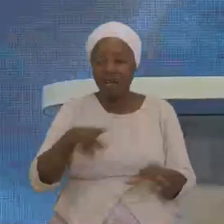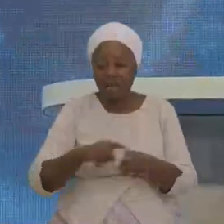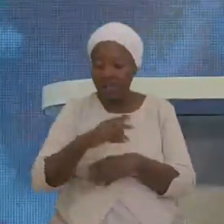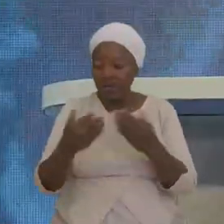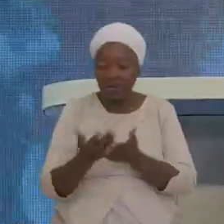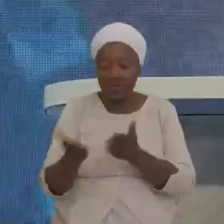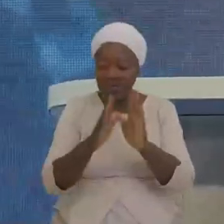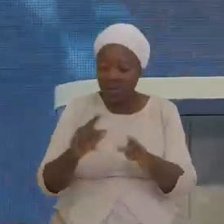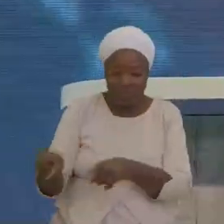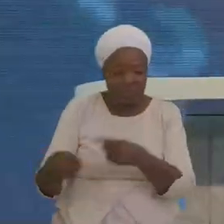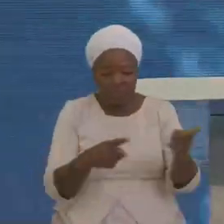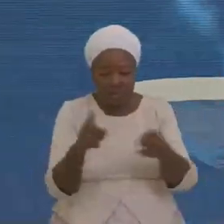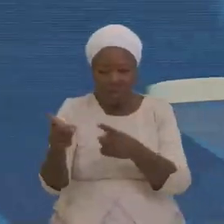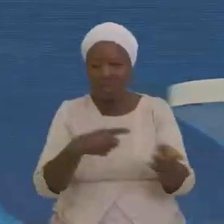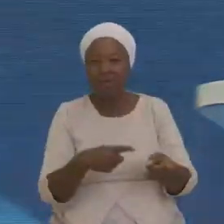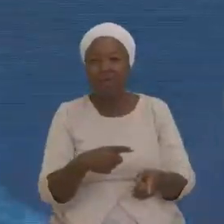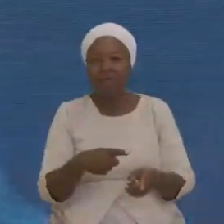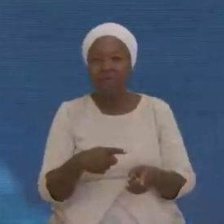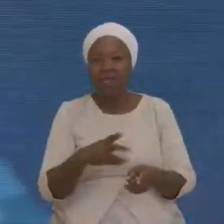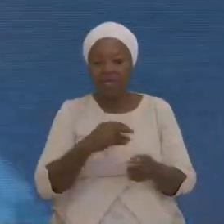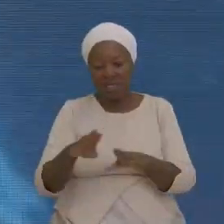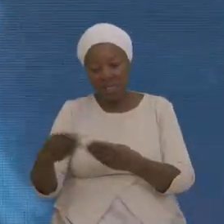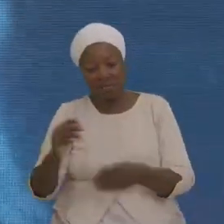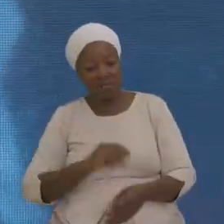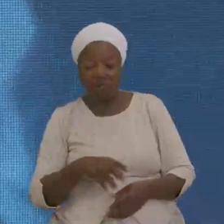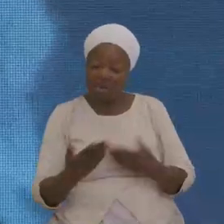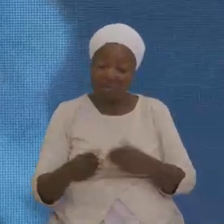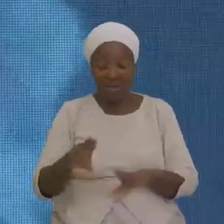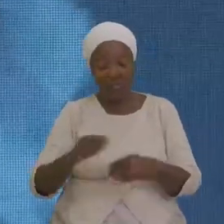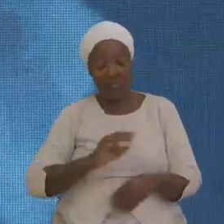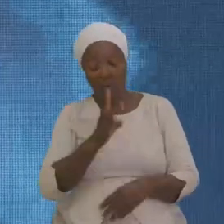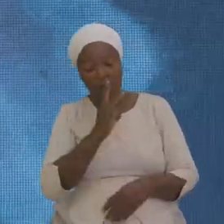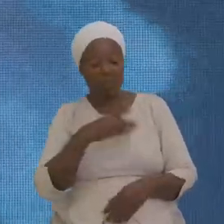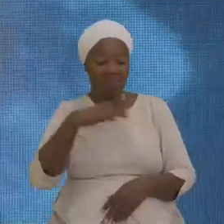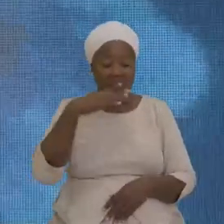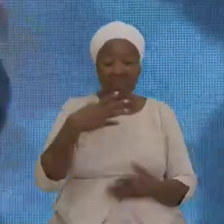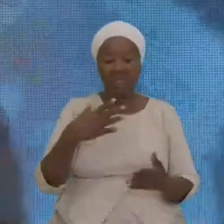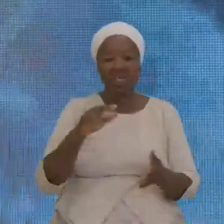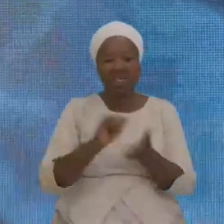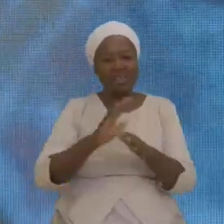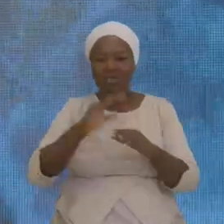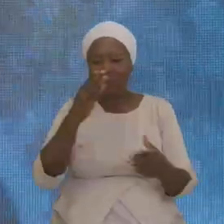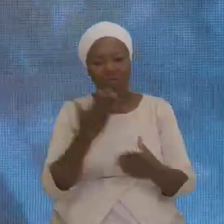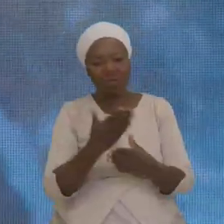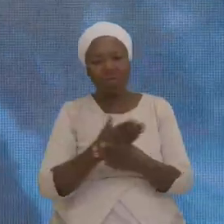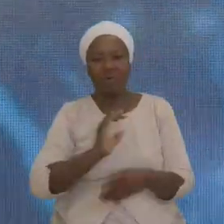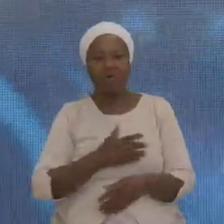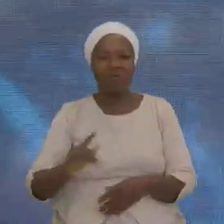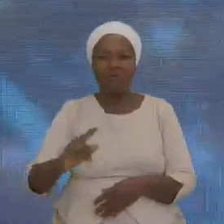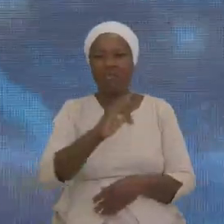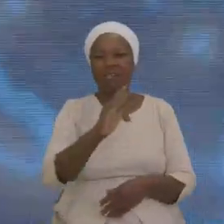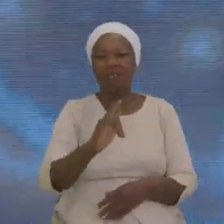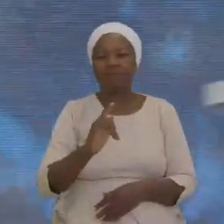Et les hôtesses qui bougent également peuvent nous donner de l'eau, elles peuvent nous donner des biscuits. Ça n'affecte pas le vol.